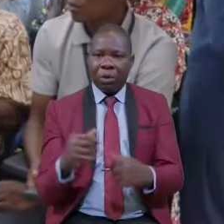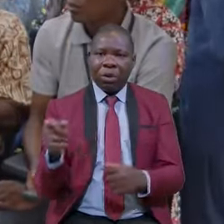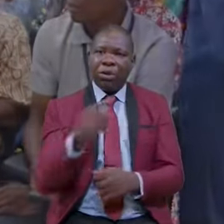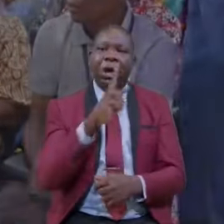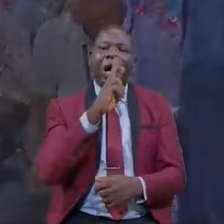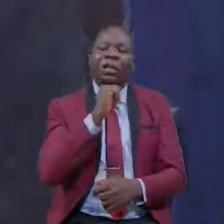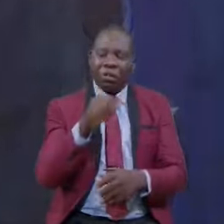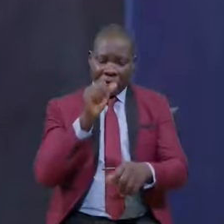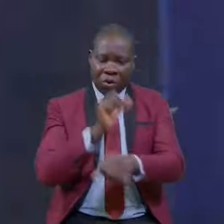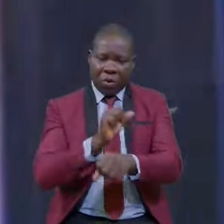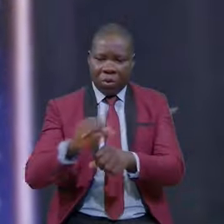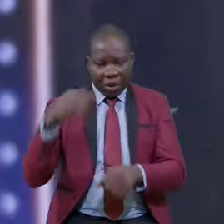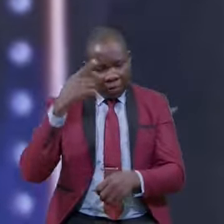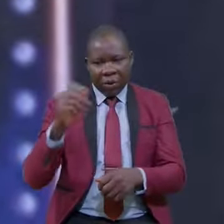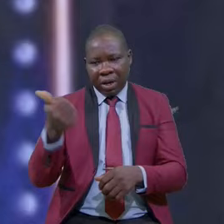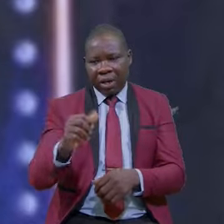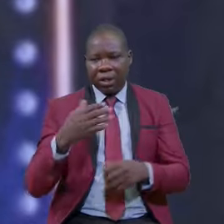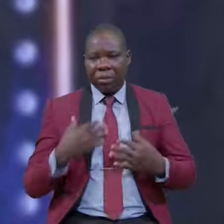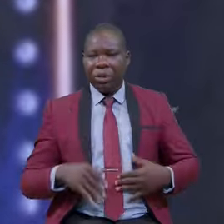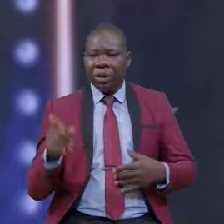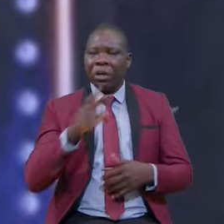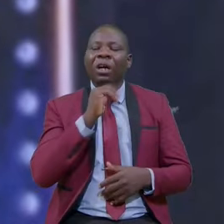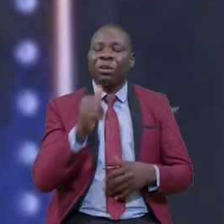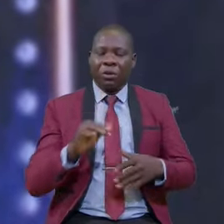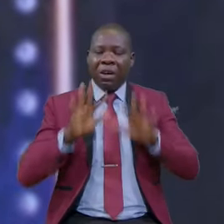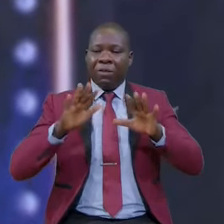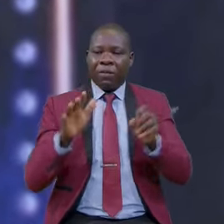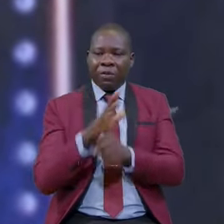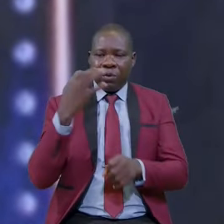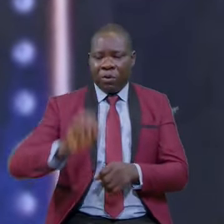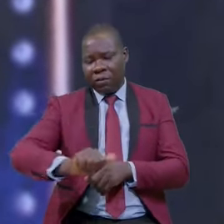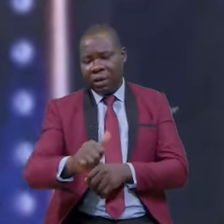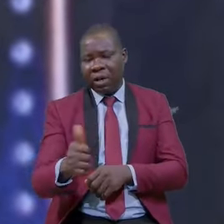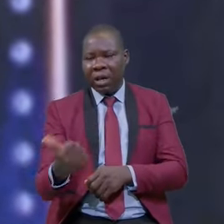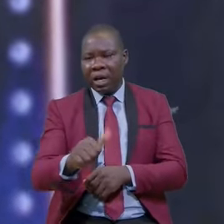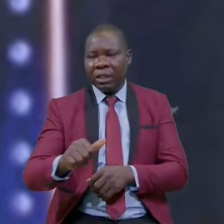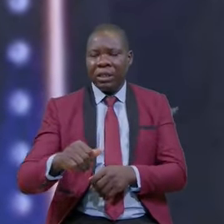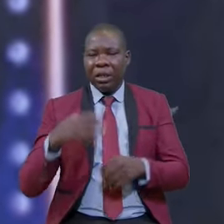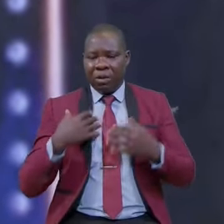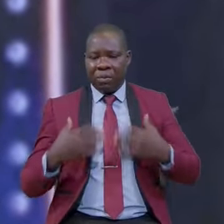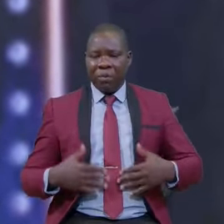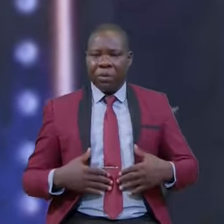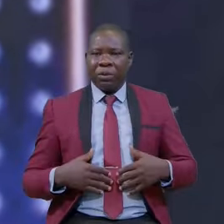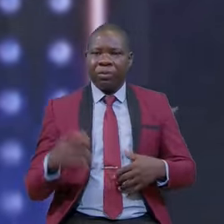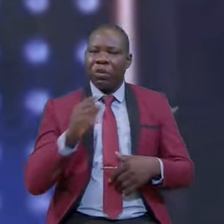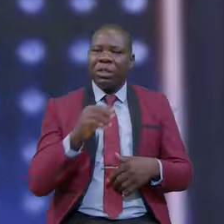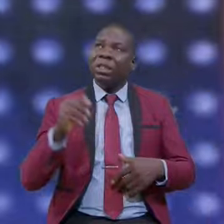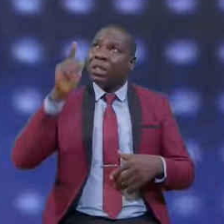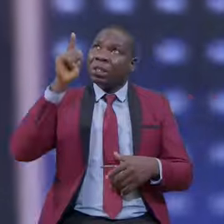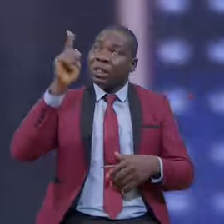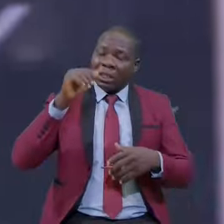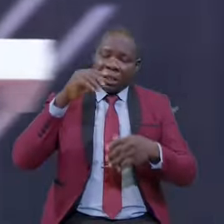Tu ne cours devant personne, tu n'as peur de personne. Vous savez, il nous renouvelle, il nous recrée, il